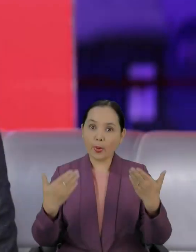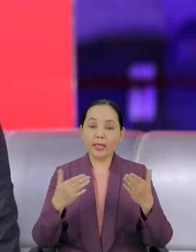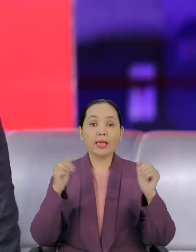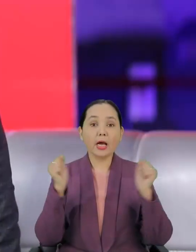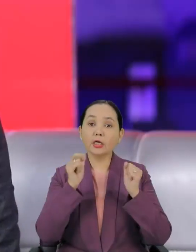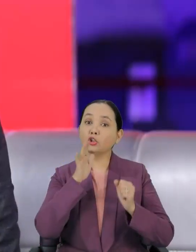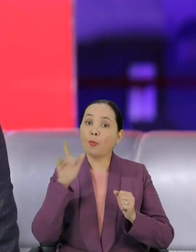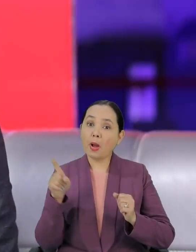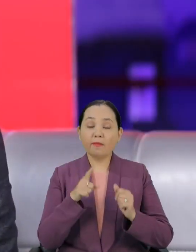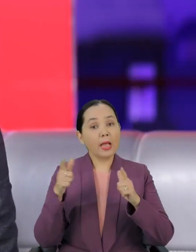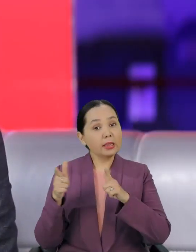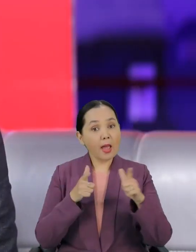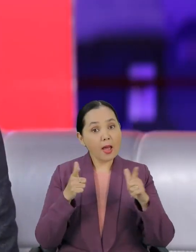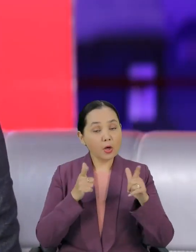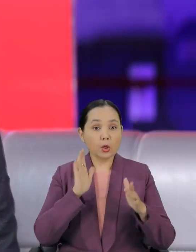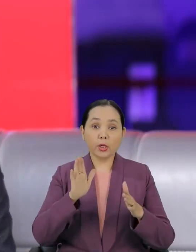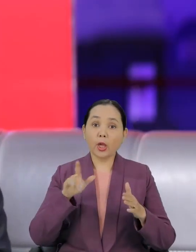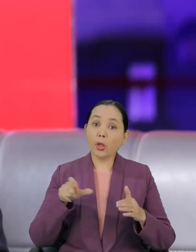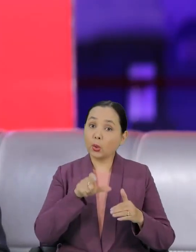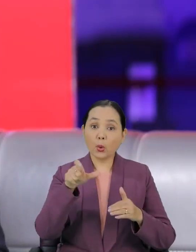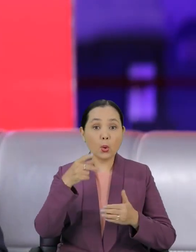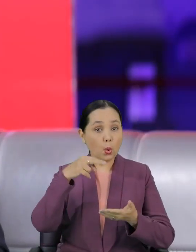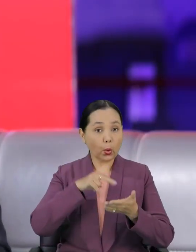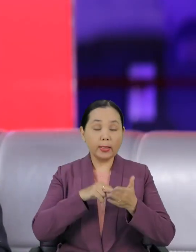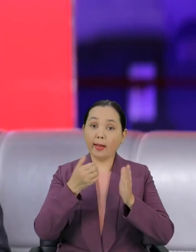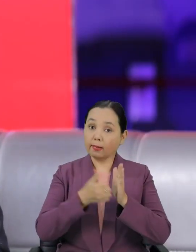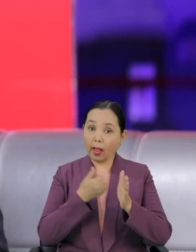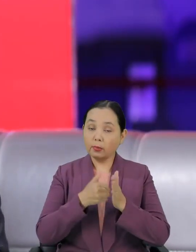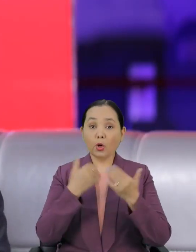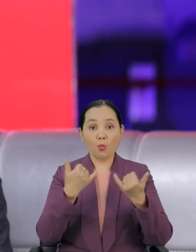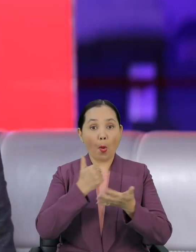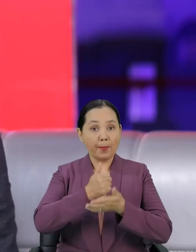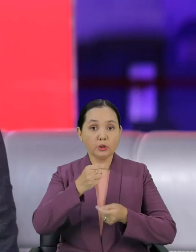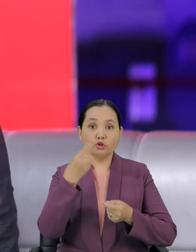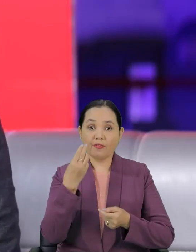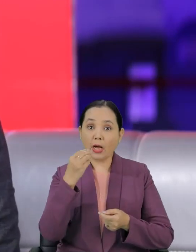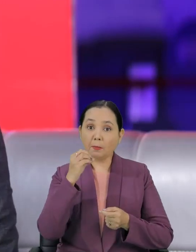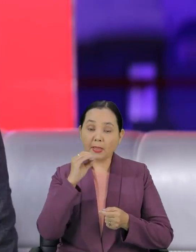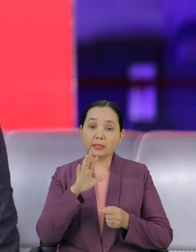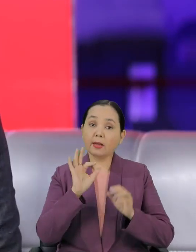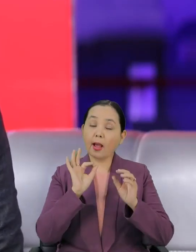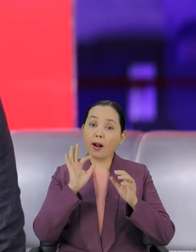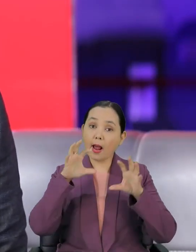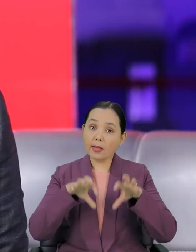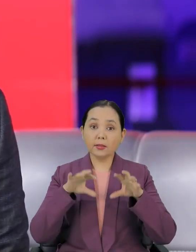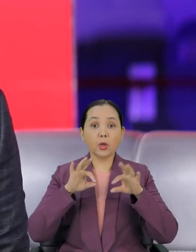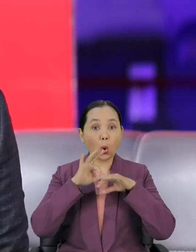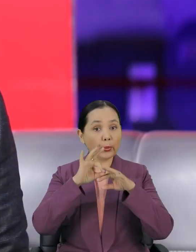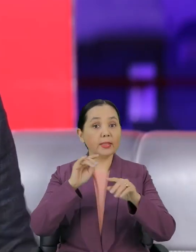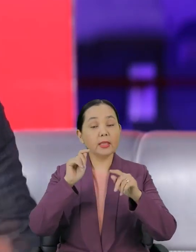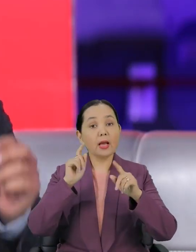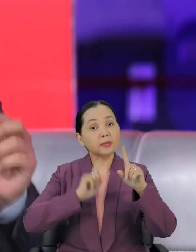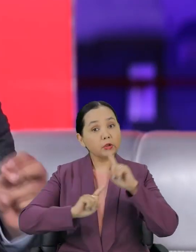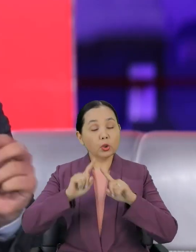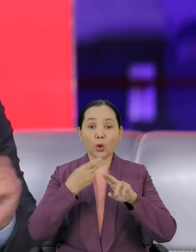qish mavsumiga tayyorgarlikda yo'l qo'yilgan kamchiliklar. Bugun Prezident Shavkat Mirziyoyev raisligida o'tkazilgan video selektor